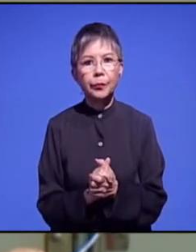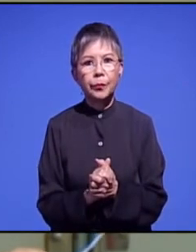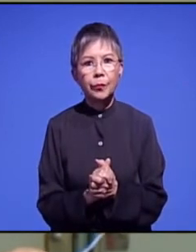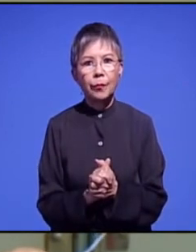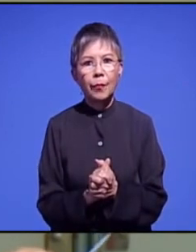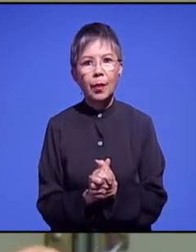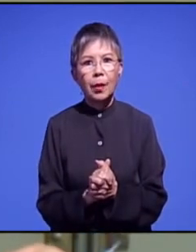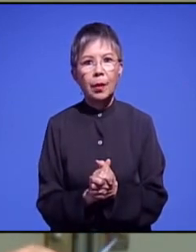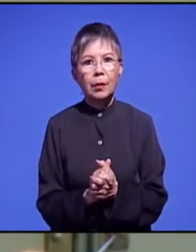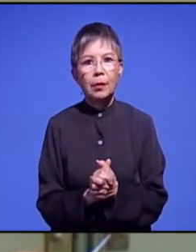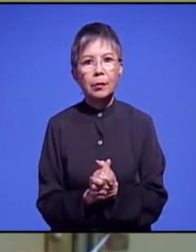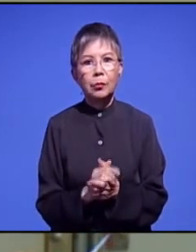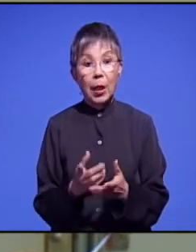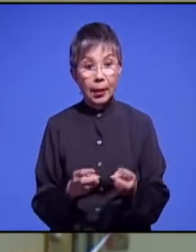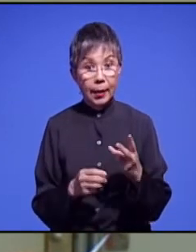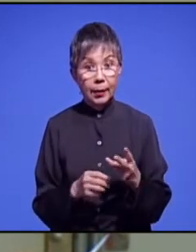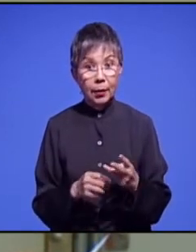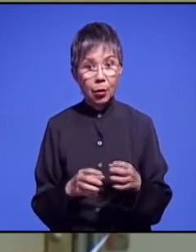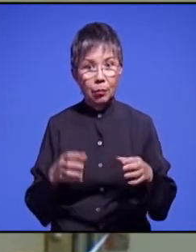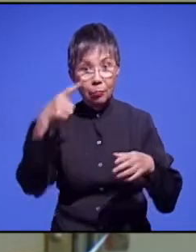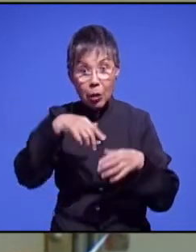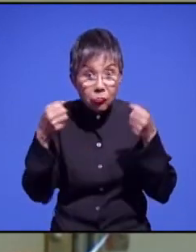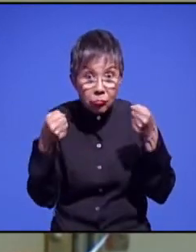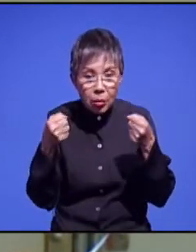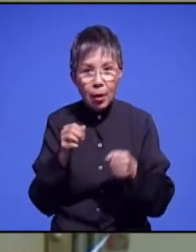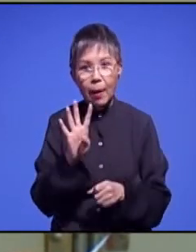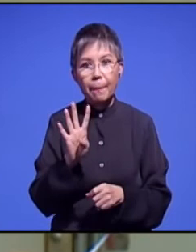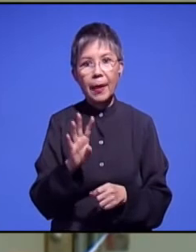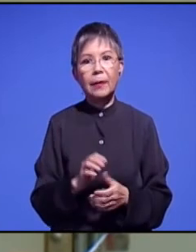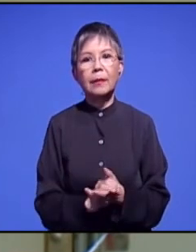428.470 kali. Kemudian yang kedua, kurungan sebanyak 4